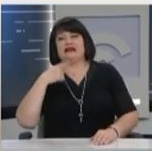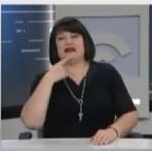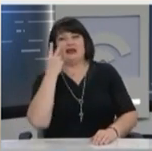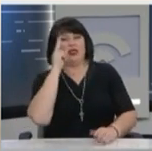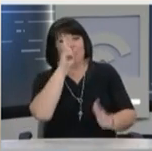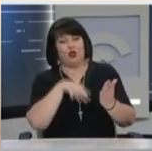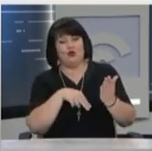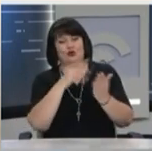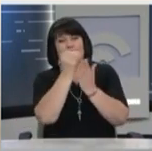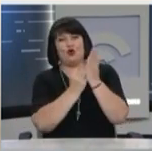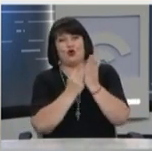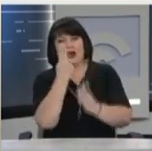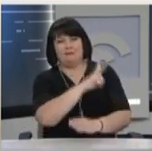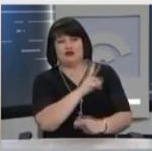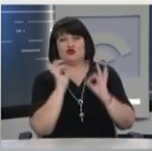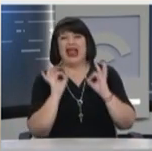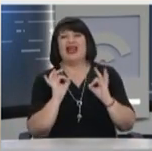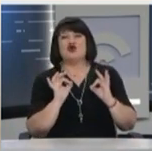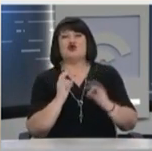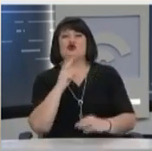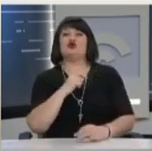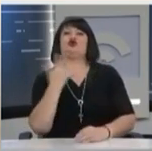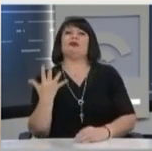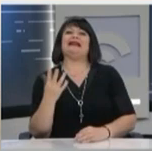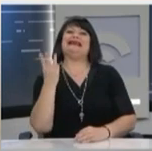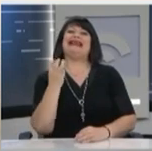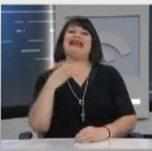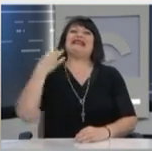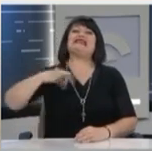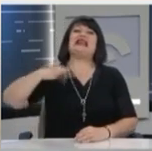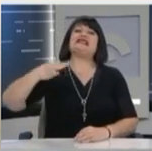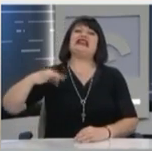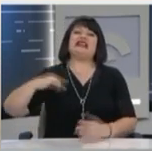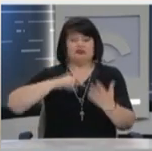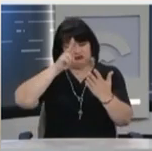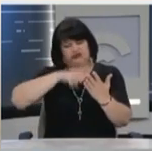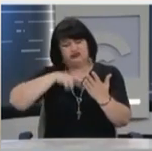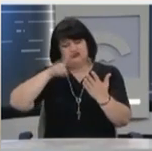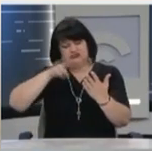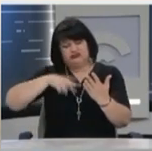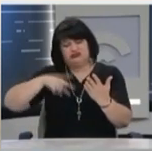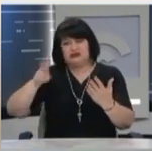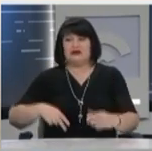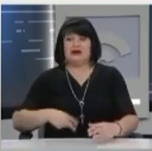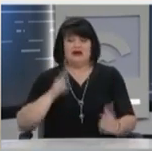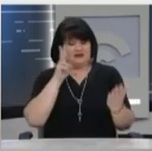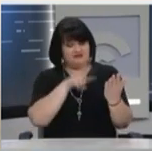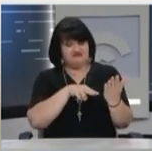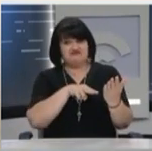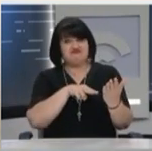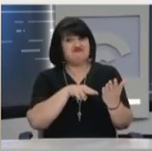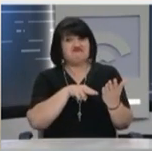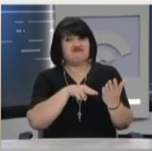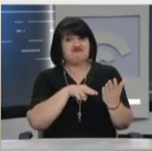σας. Το κανονικό πρόγραμμά σας. Είναι 25-30 σελίδες. Το ξετίναξα. Πουθενά δεν είδα για